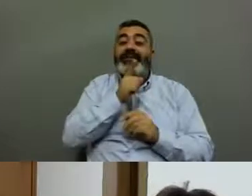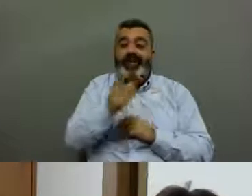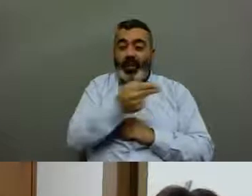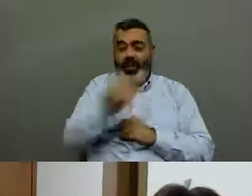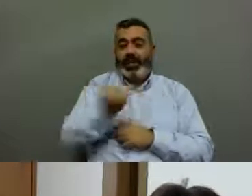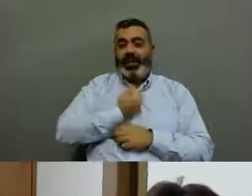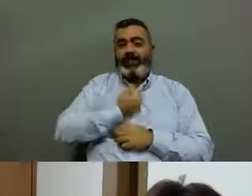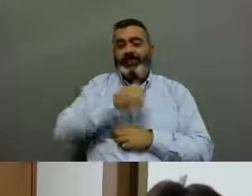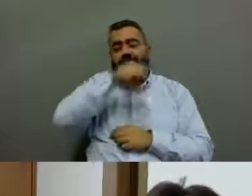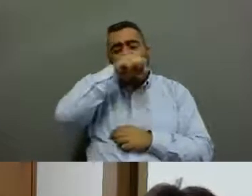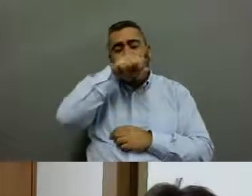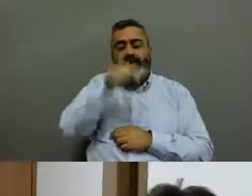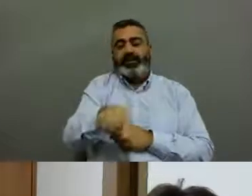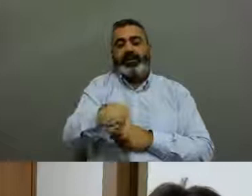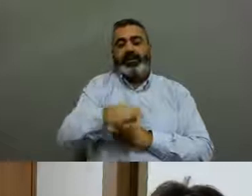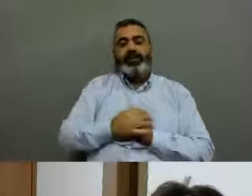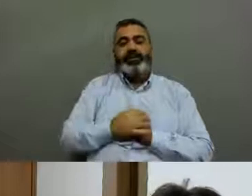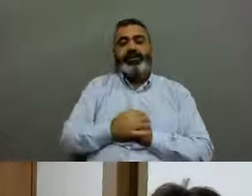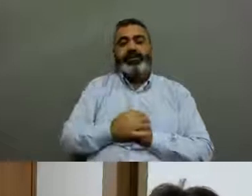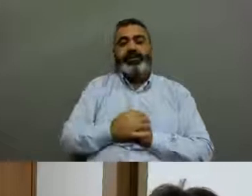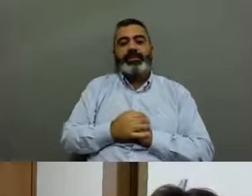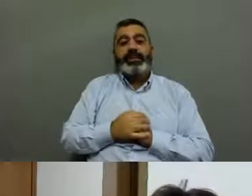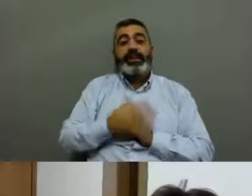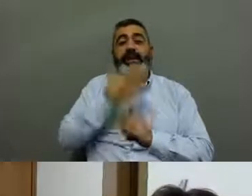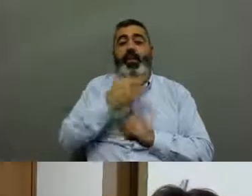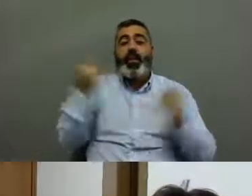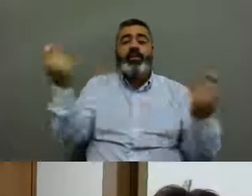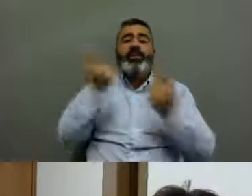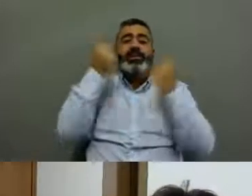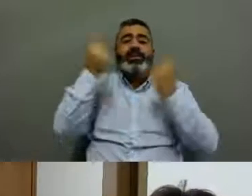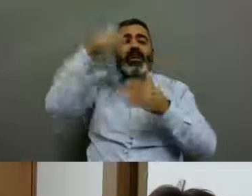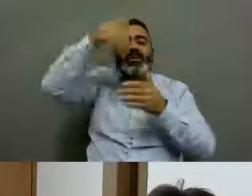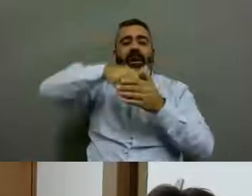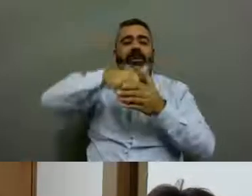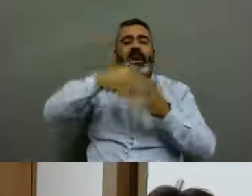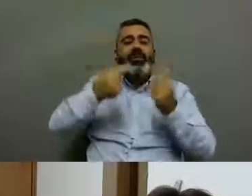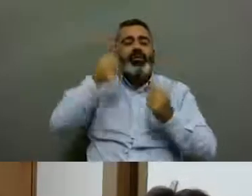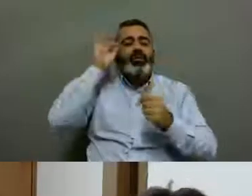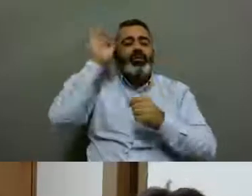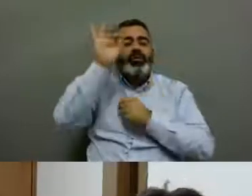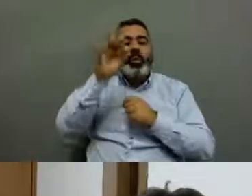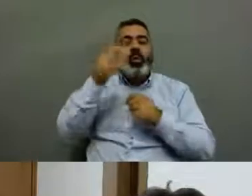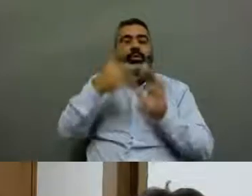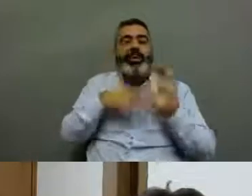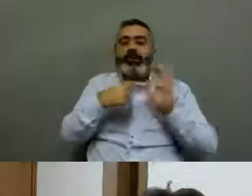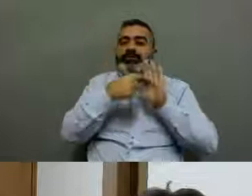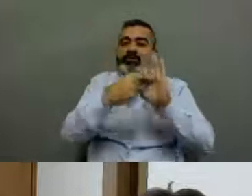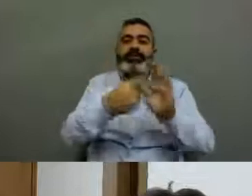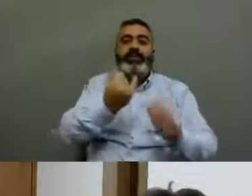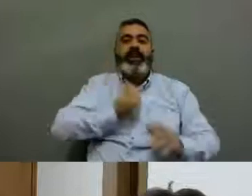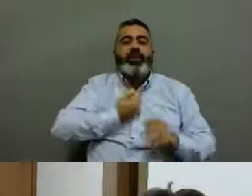μας, γιατί όλο το φεστιβάλ φέτος είχε σαν σκοπό έτσι να αναδείξει